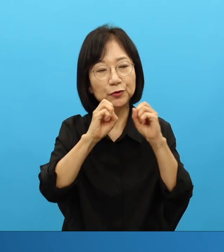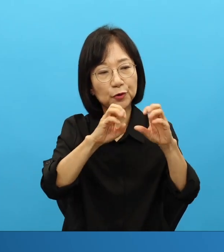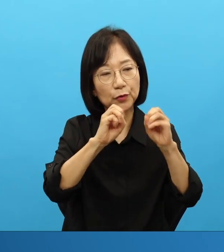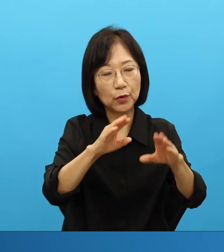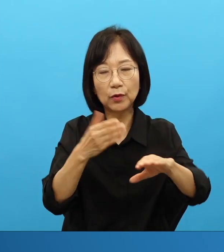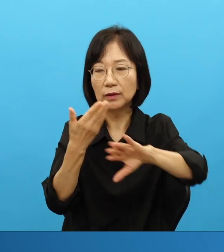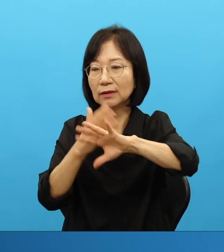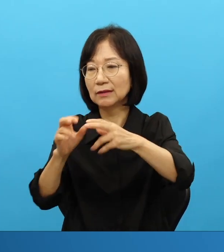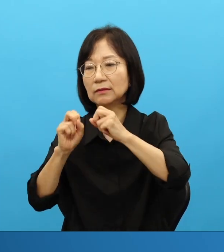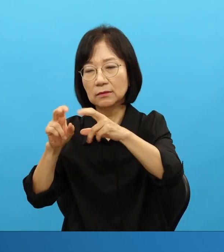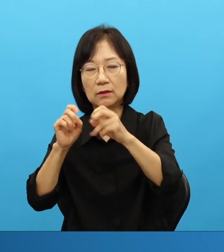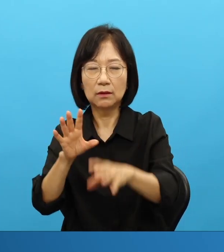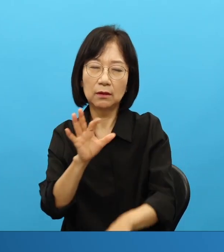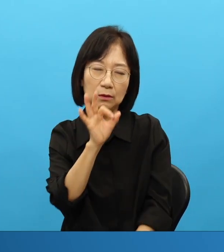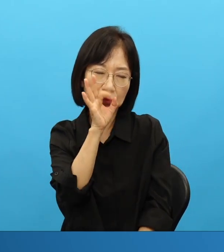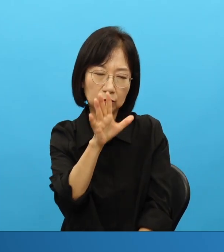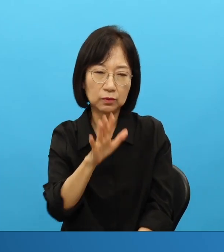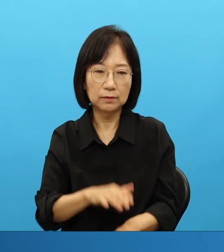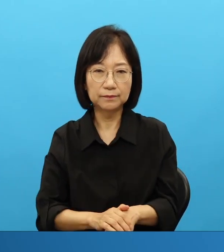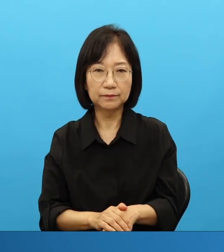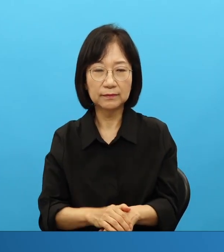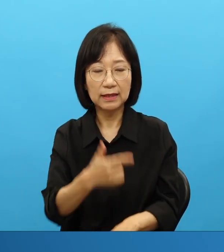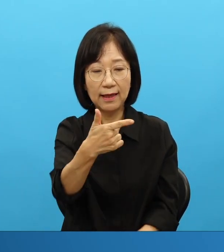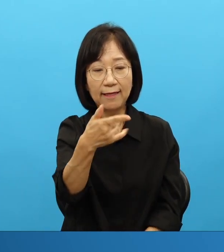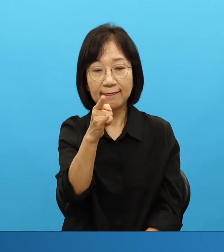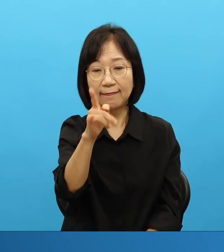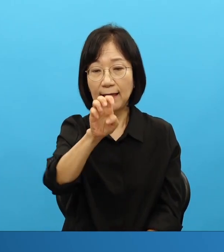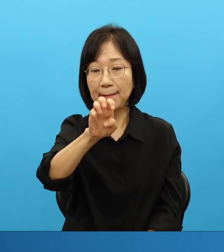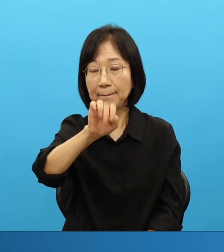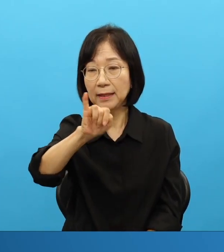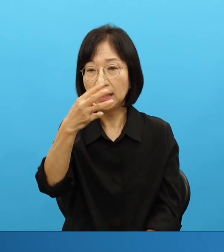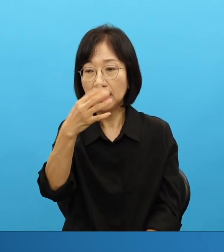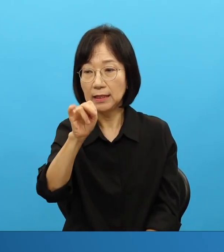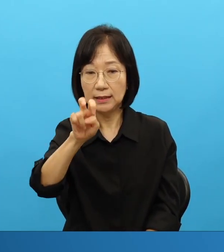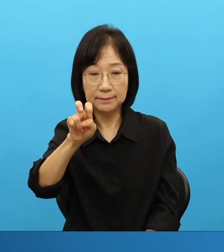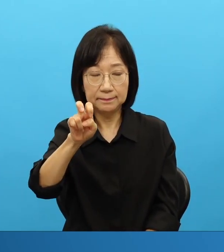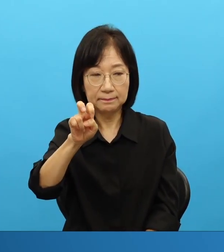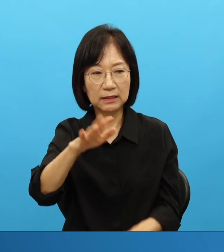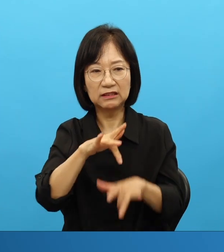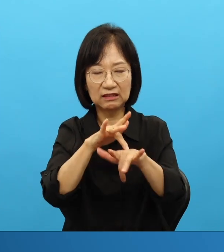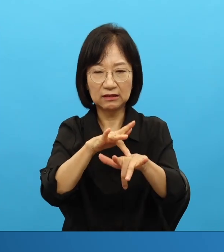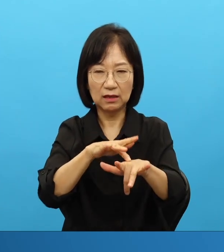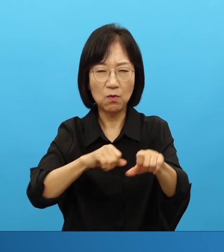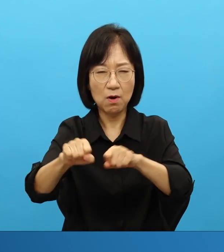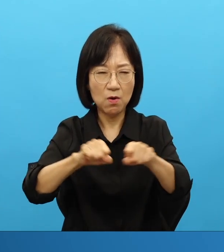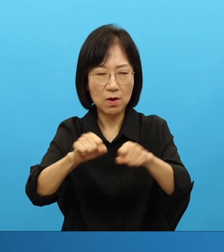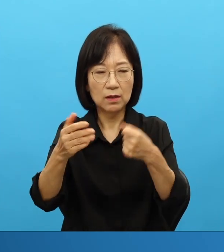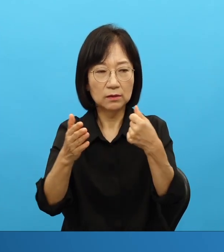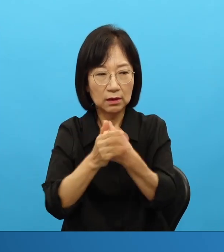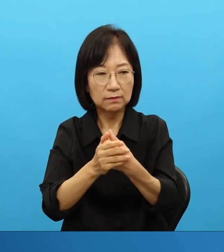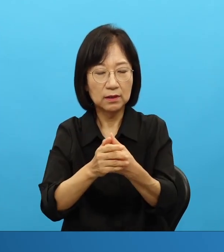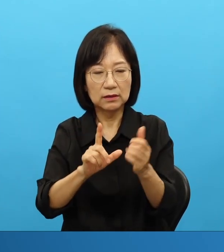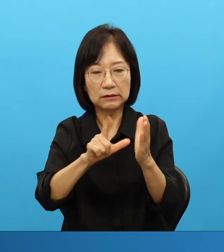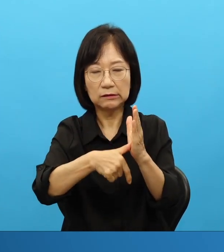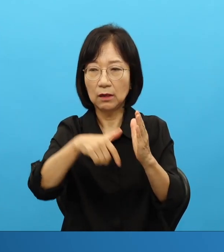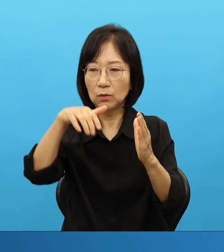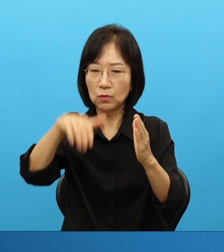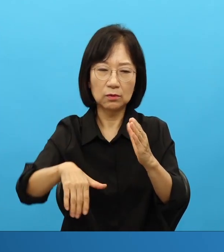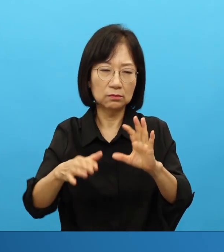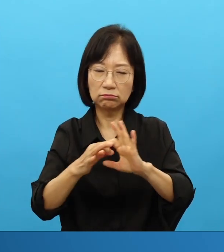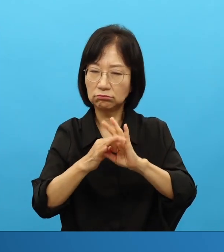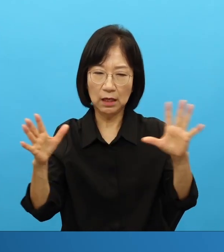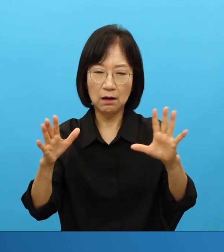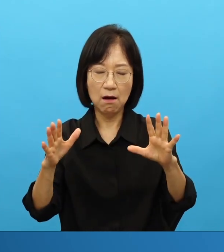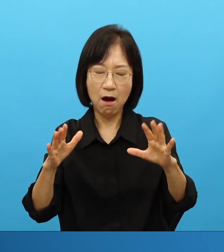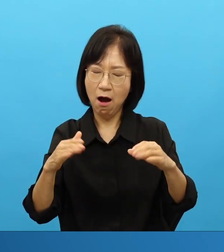네필림은 사단의 역사이기 때문에 시공간을 초월해서 세계를 장악하고 있습니다. The Nephilim is the works of Satan, and that's why it conquers over the entire